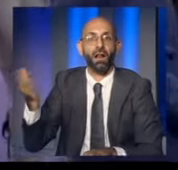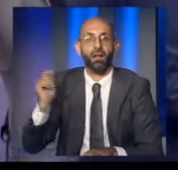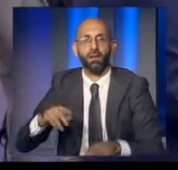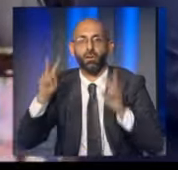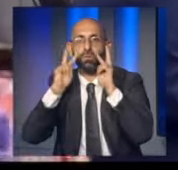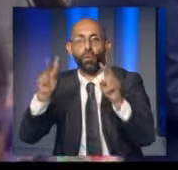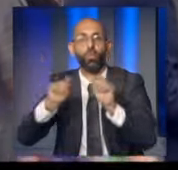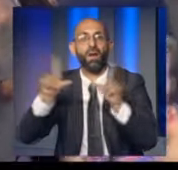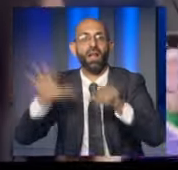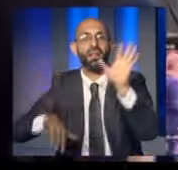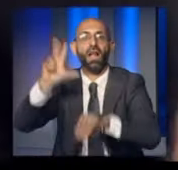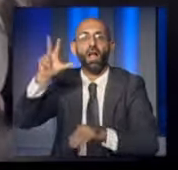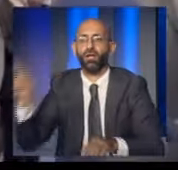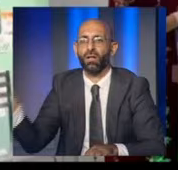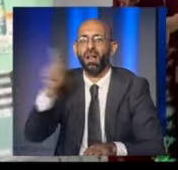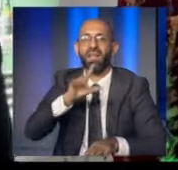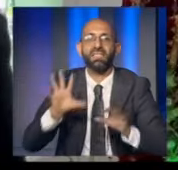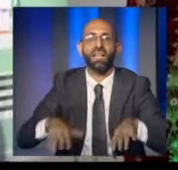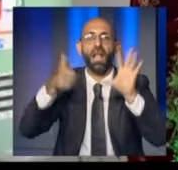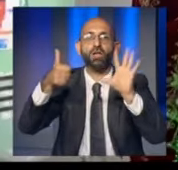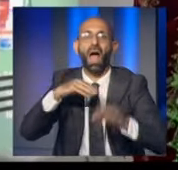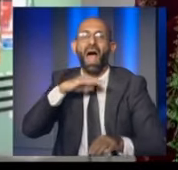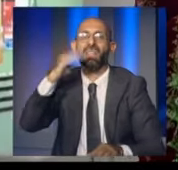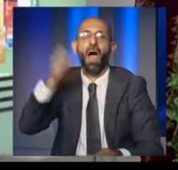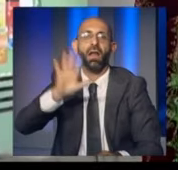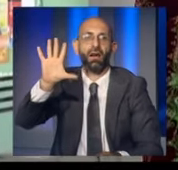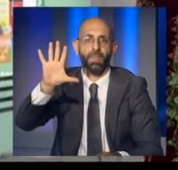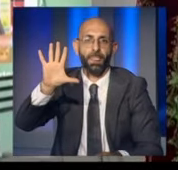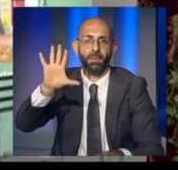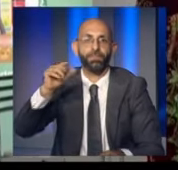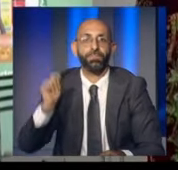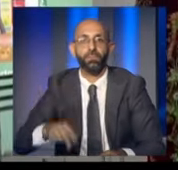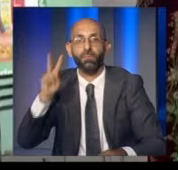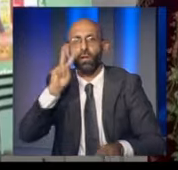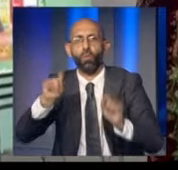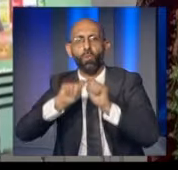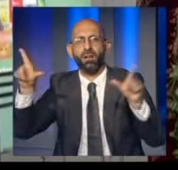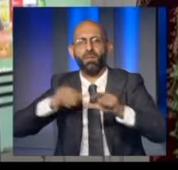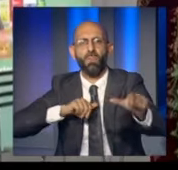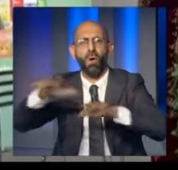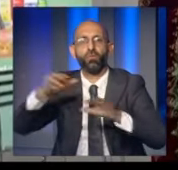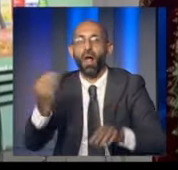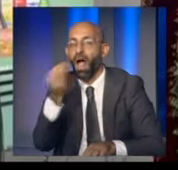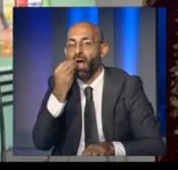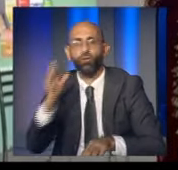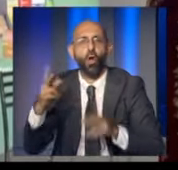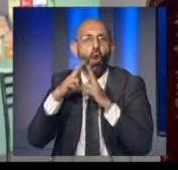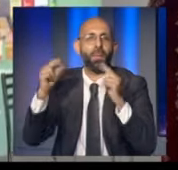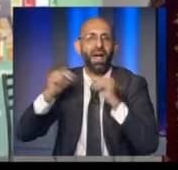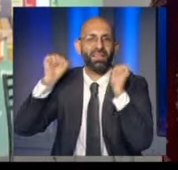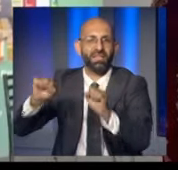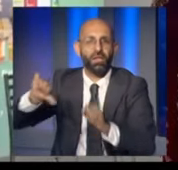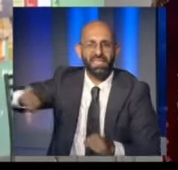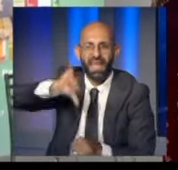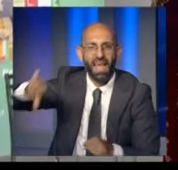الذي شارك في افتتاحه القنصل العام في البرازيل رودي الأزي من 13 إلى 16 أيار،